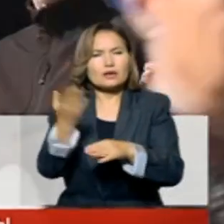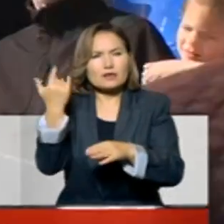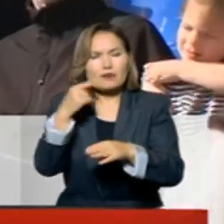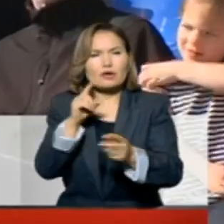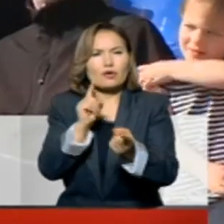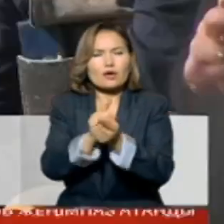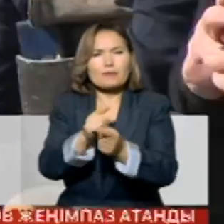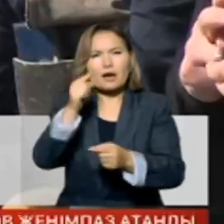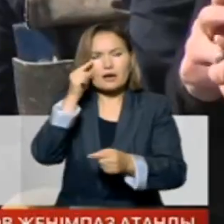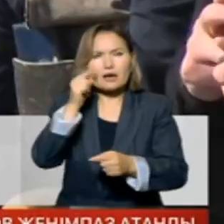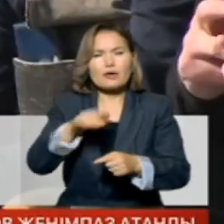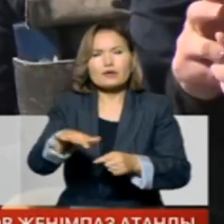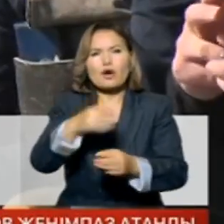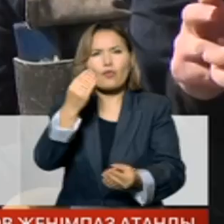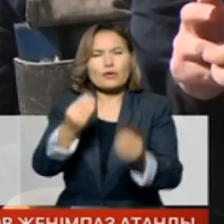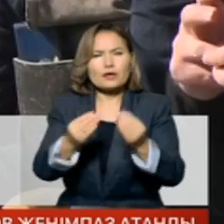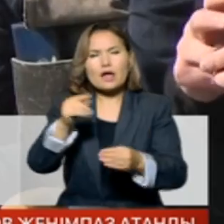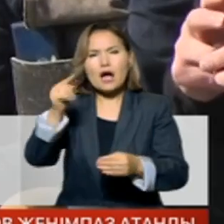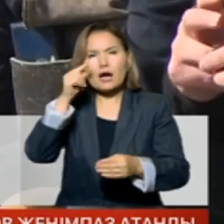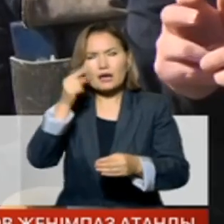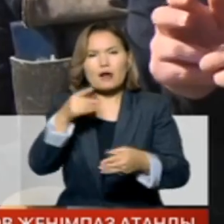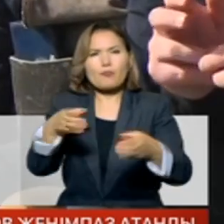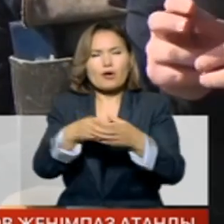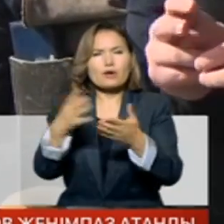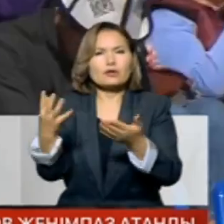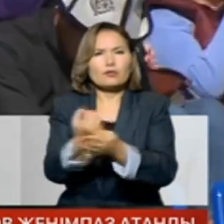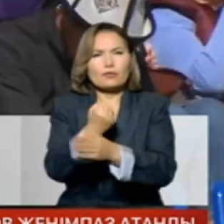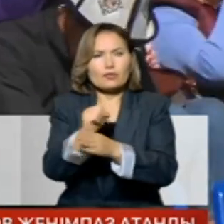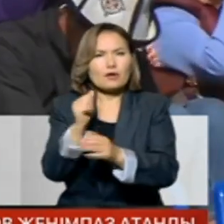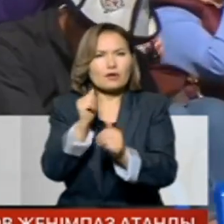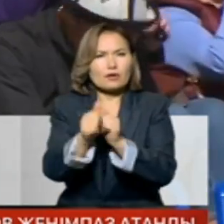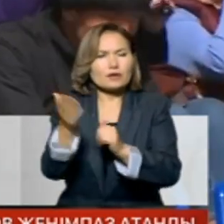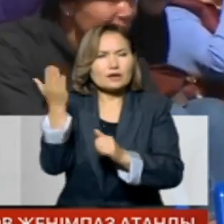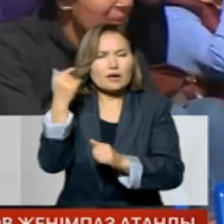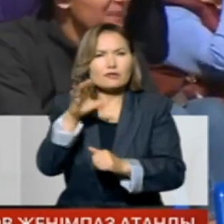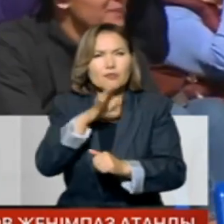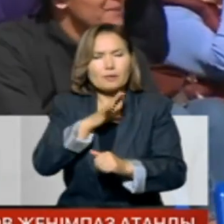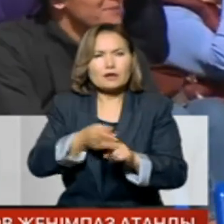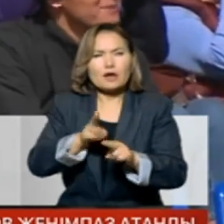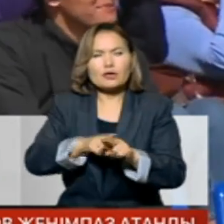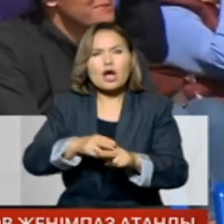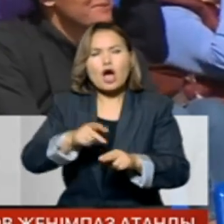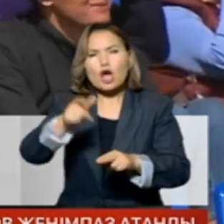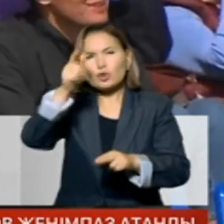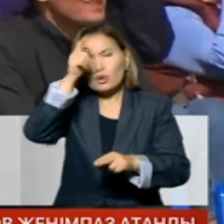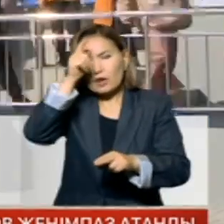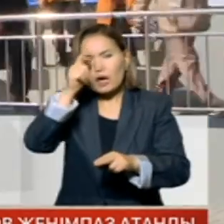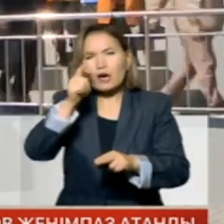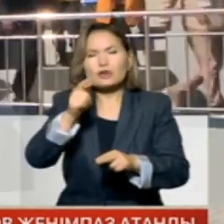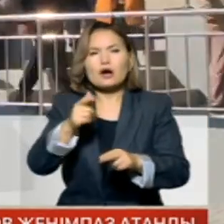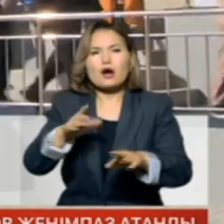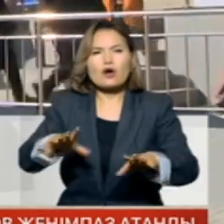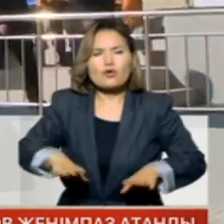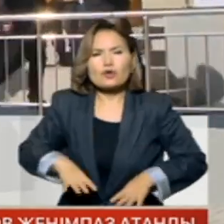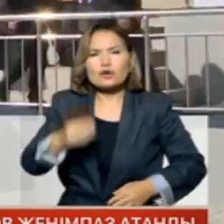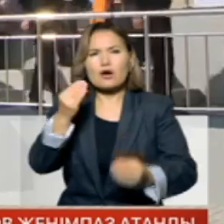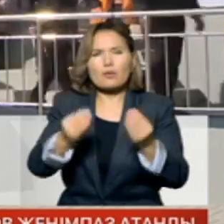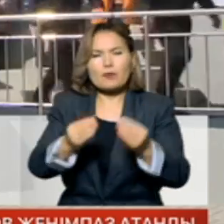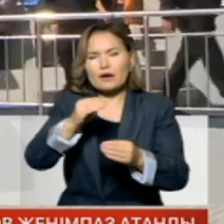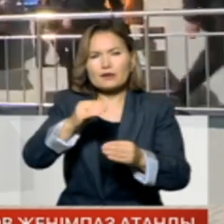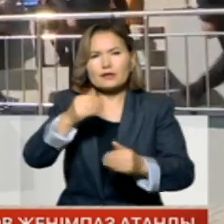Қырғызстандағы өткен ойындардың барлығын әрине Қырғызстан құрамасы жеңіске жетсе соңғы Түркиядағы төртінші дүниежүзілік көшпенділер ойындарында